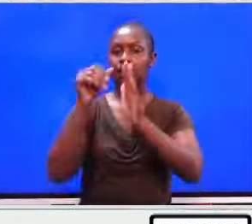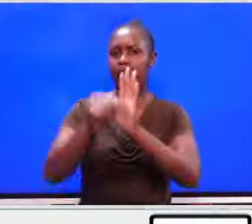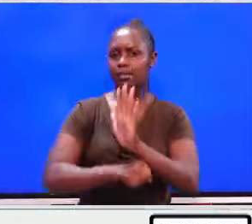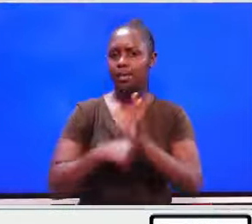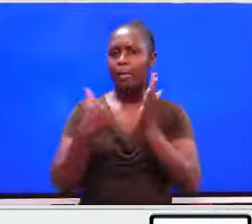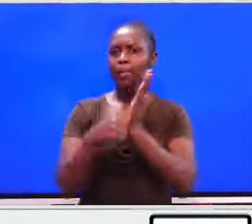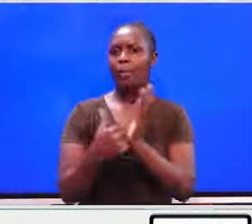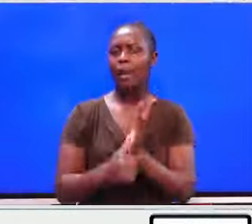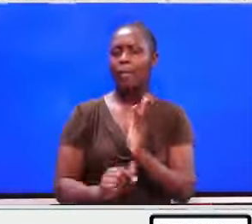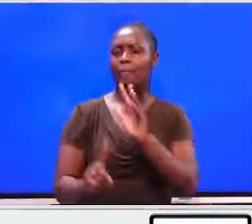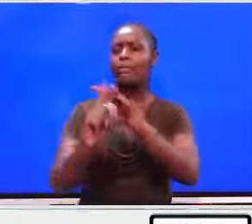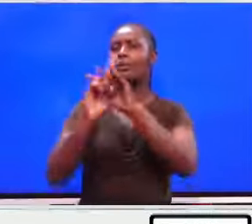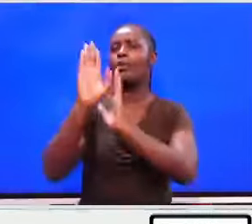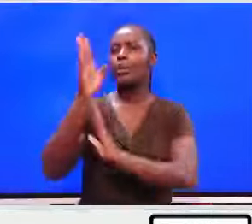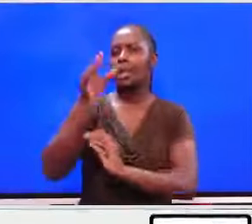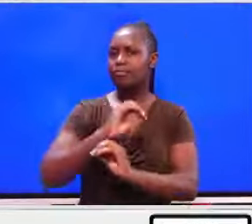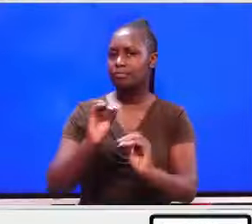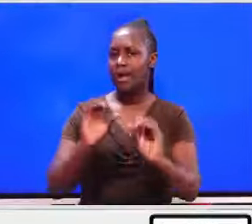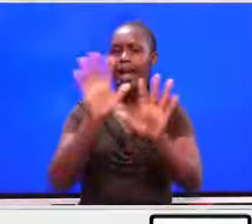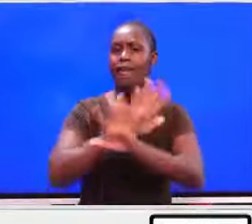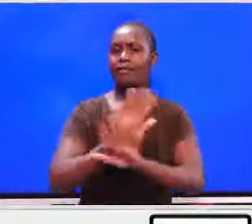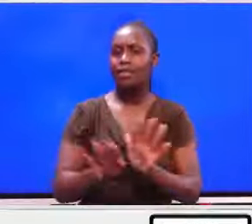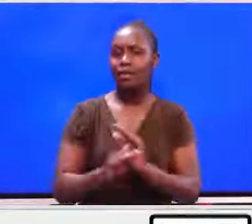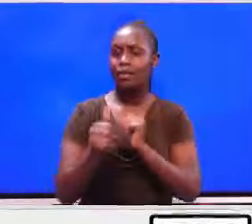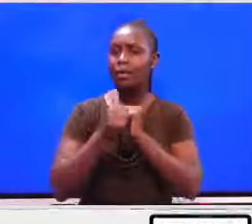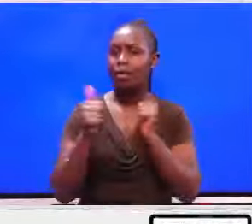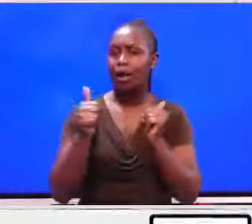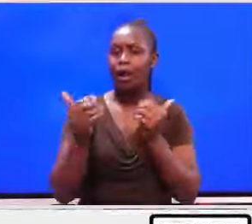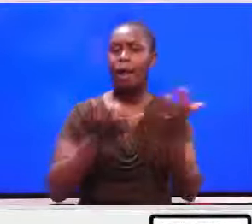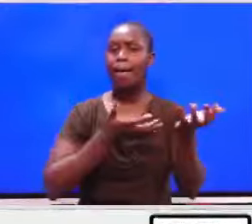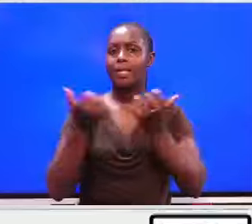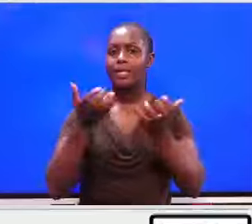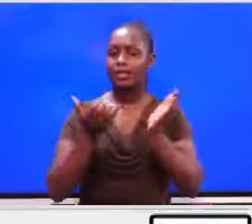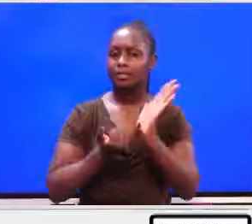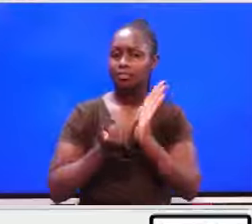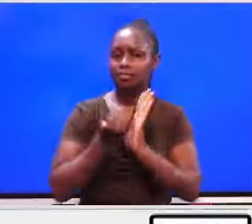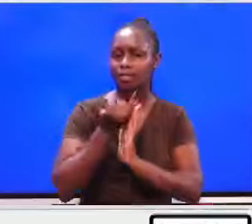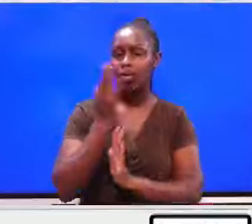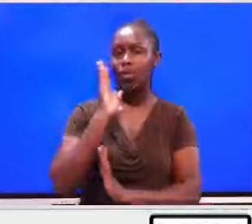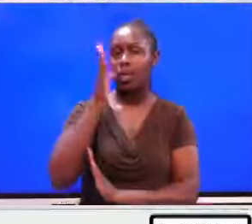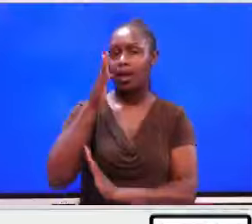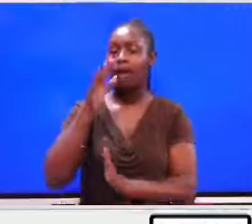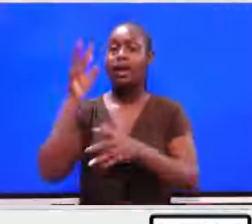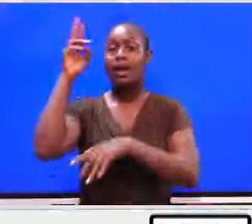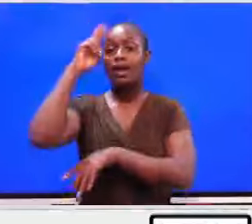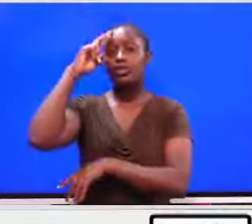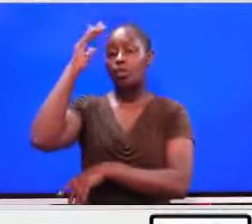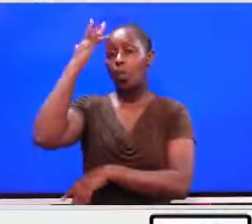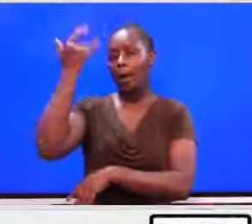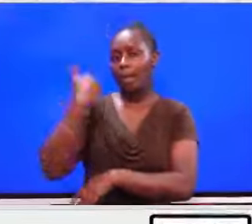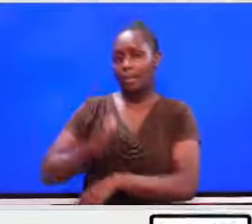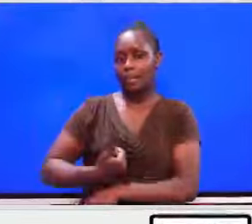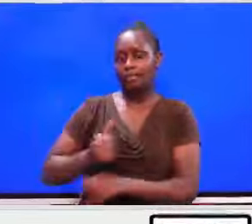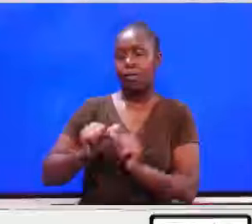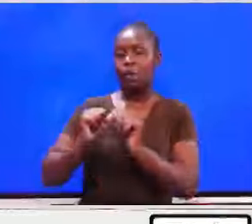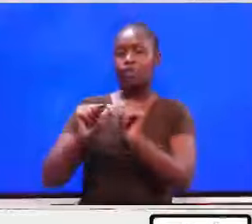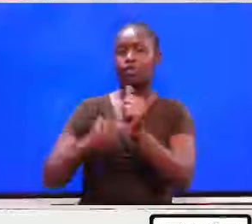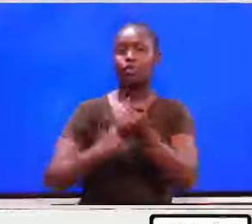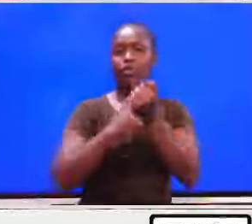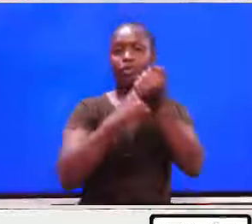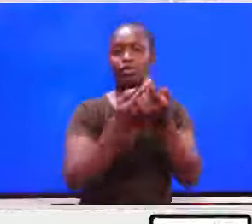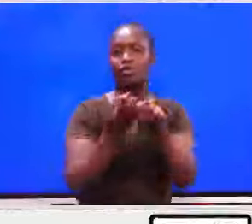matatizo. Mambo yenu itakuwa sawa, biashara yenu itaimarika, na ndio mimi niko hapo naendelea kusimama na huyo